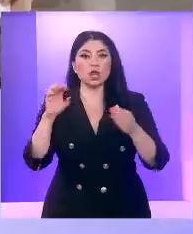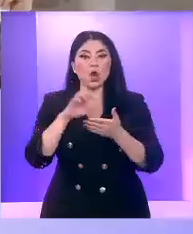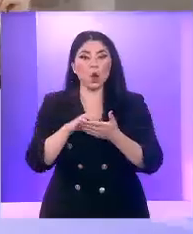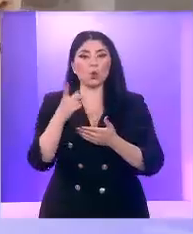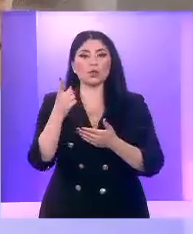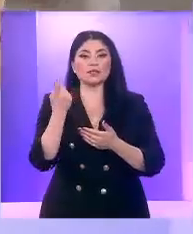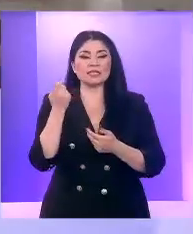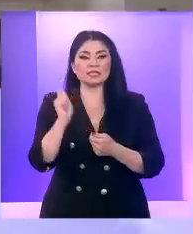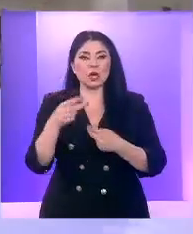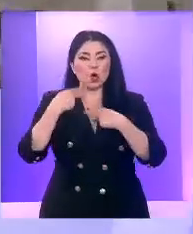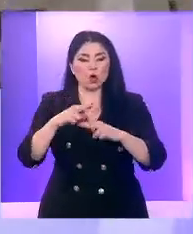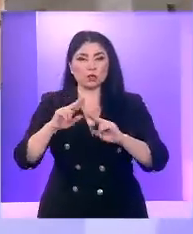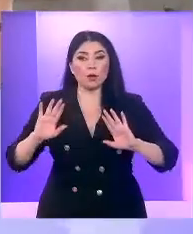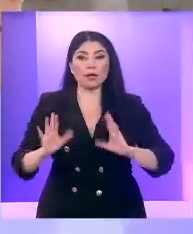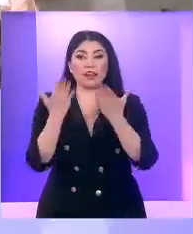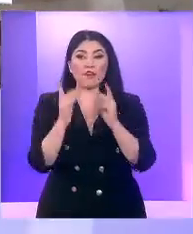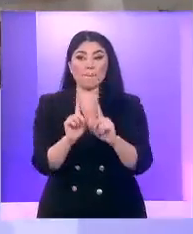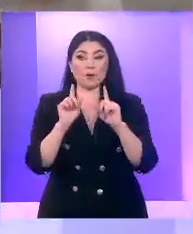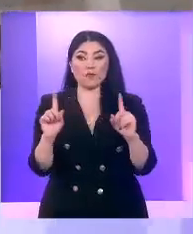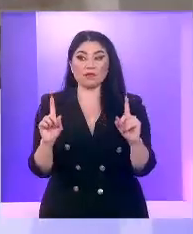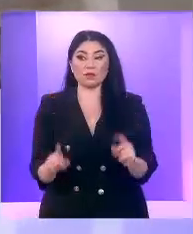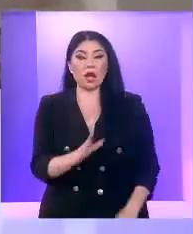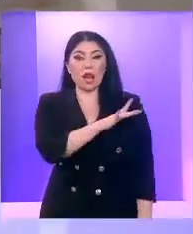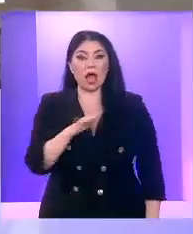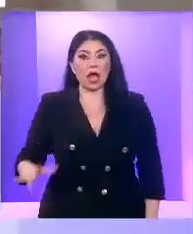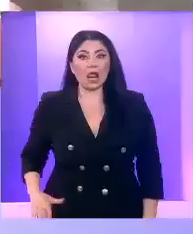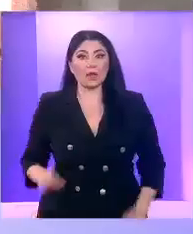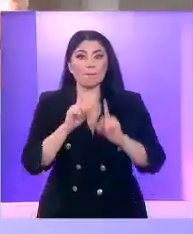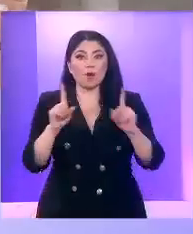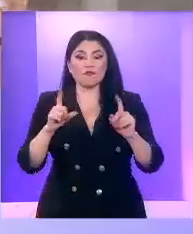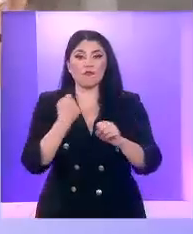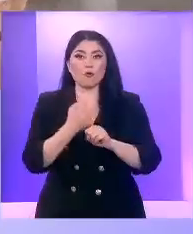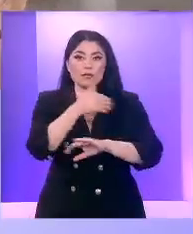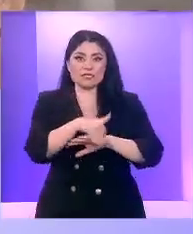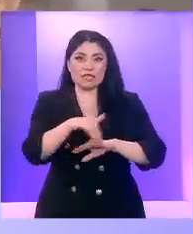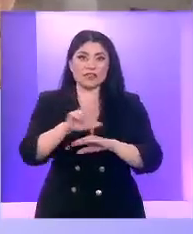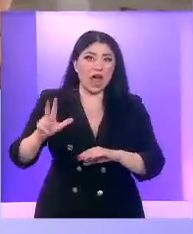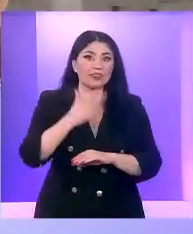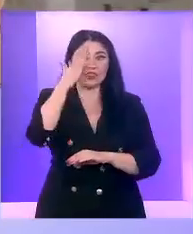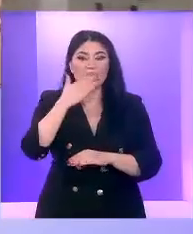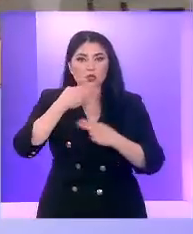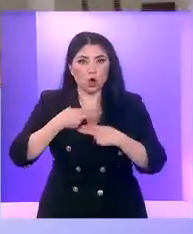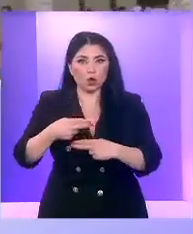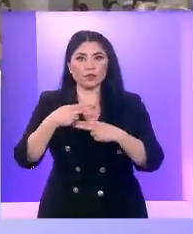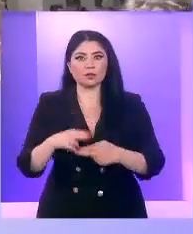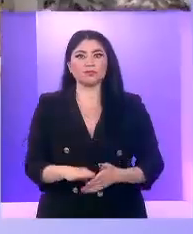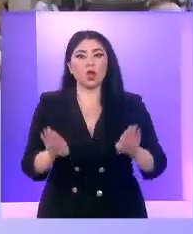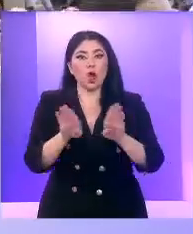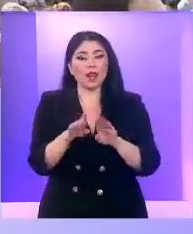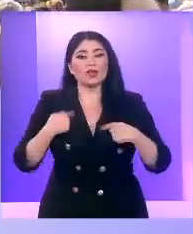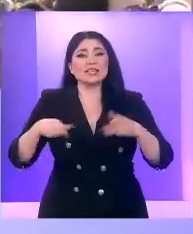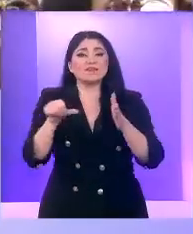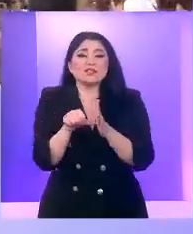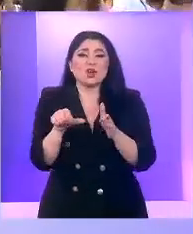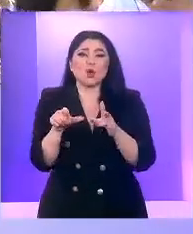țară continuă greva profesorilor. La Galați, profesorii au ieșit în stradă pentru a treia zi consecutiv. Dana Costache